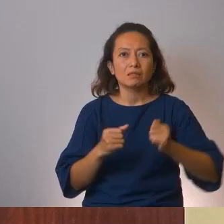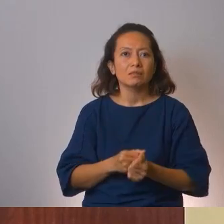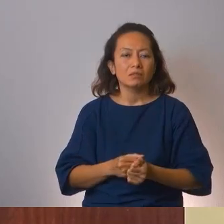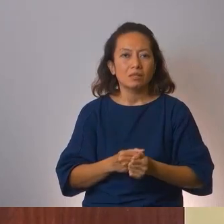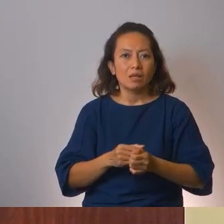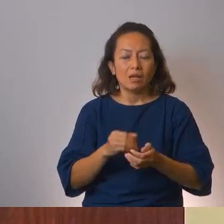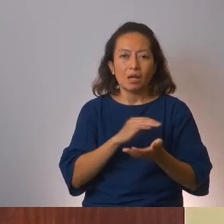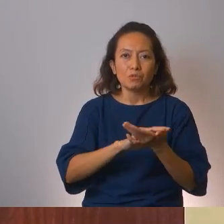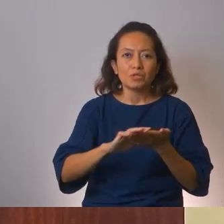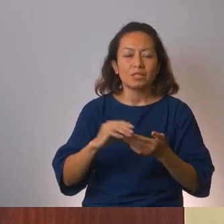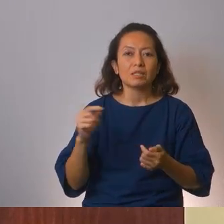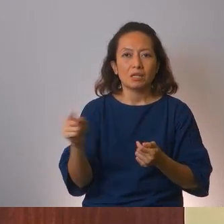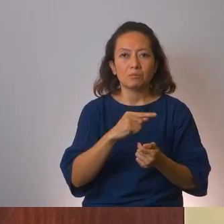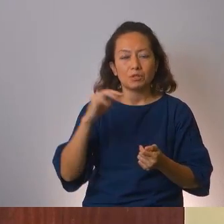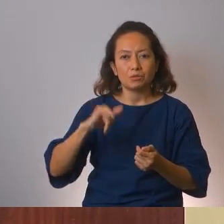Ampuni kami ya Tuhan.